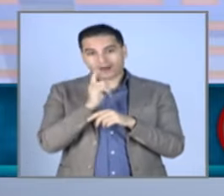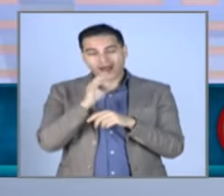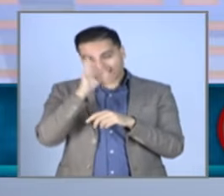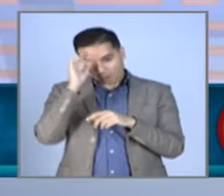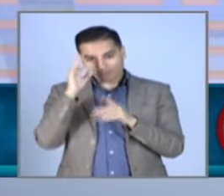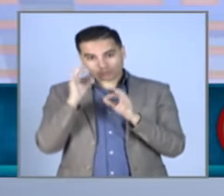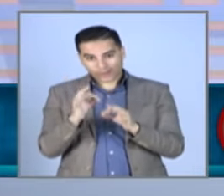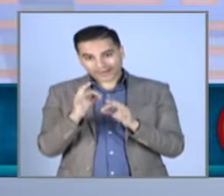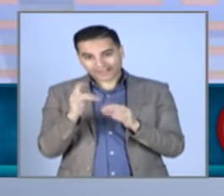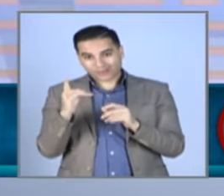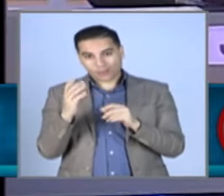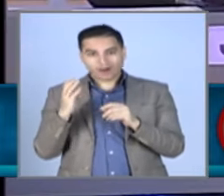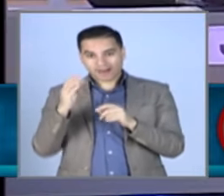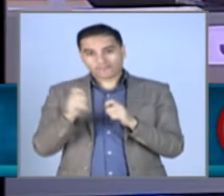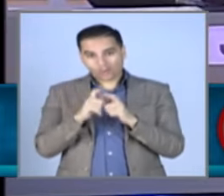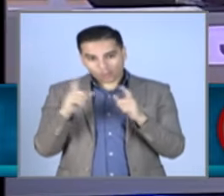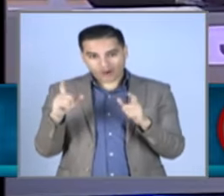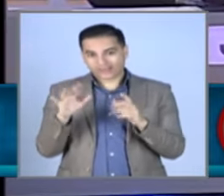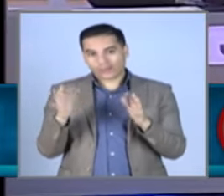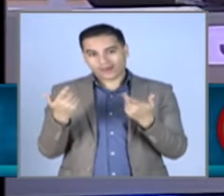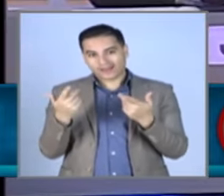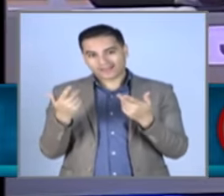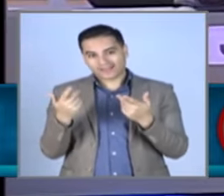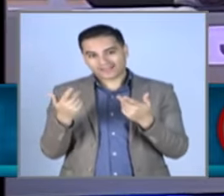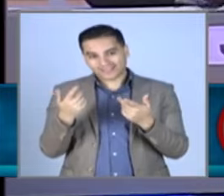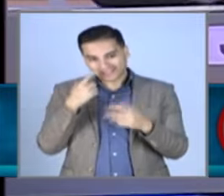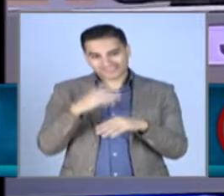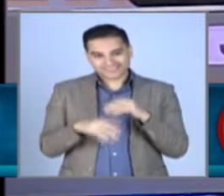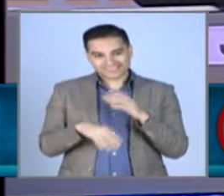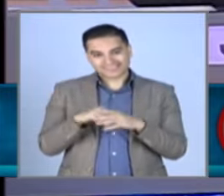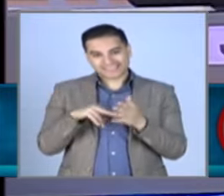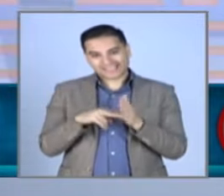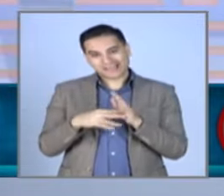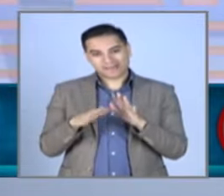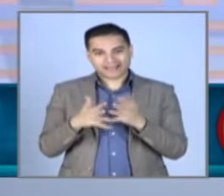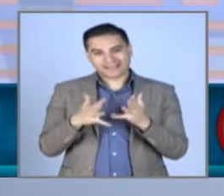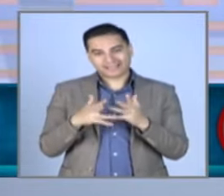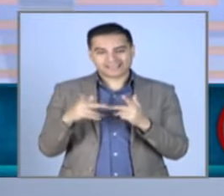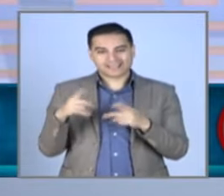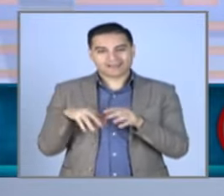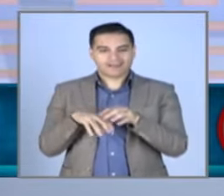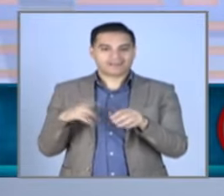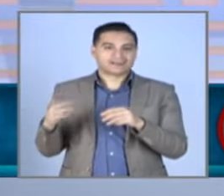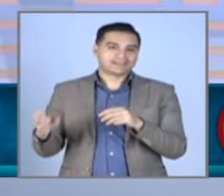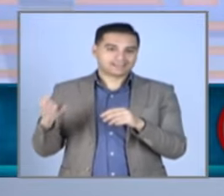هو، بس شكل باباك واثق من إجابة، ولا إيه رأيك؟ احتمال كبير. احتمال كبير.